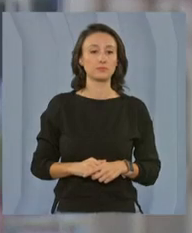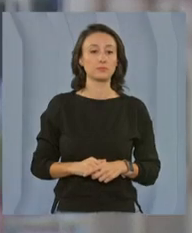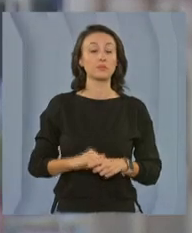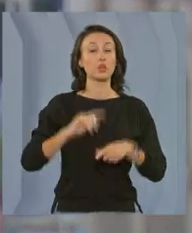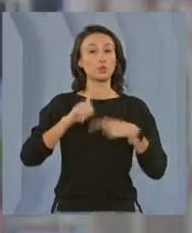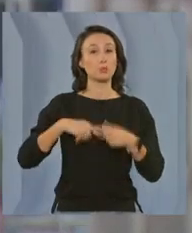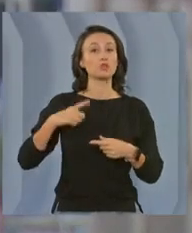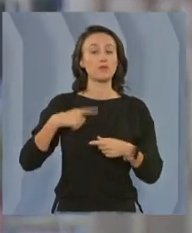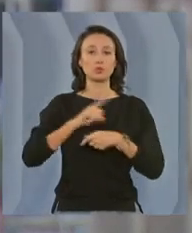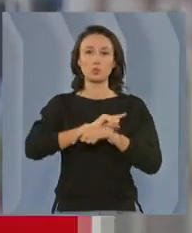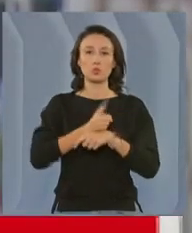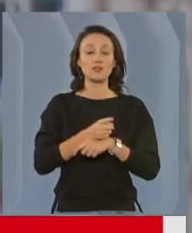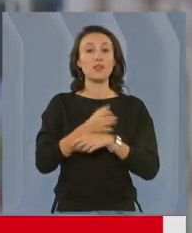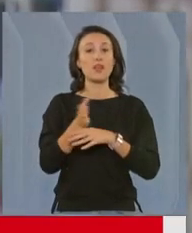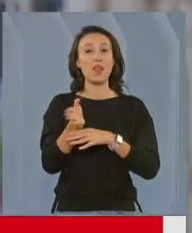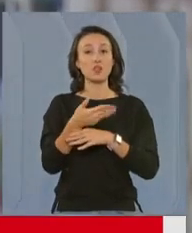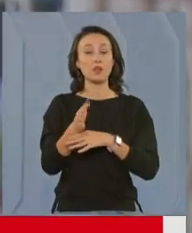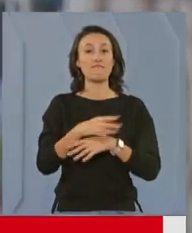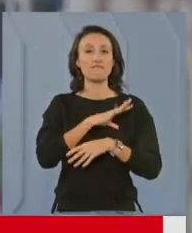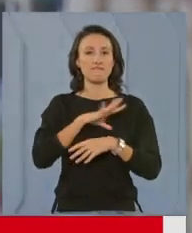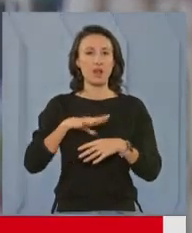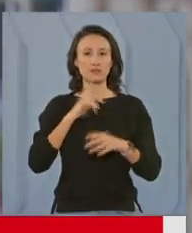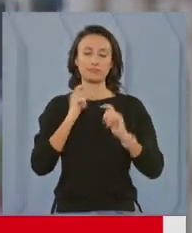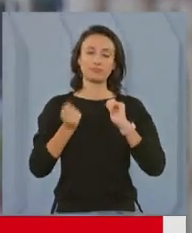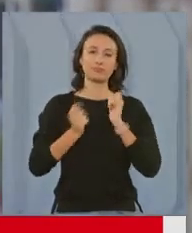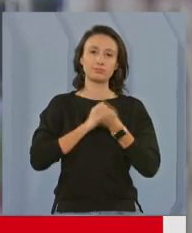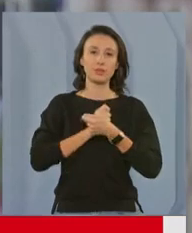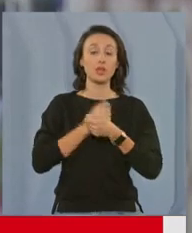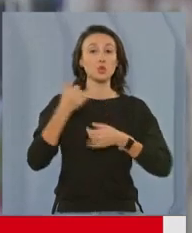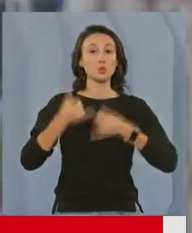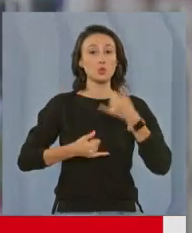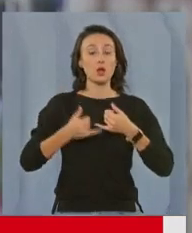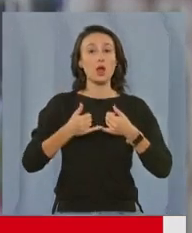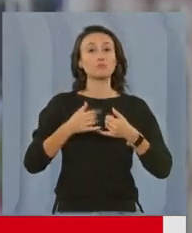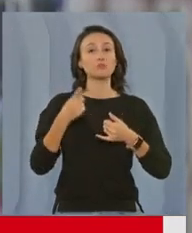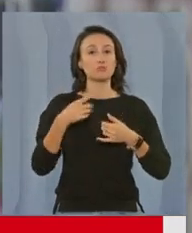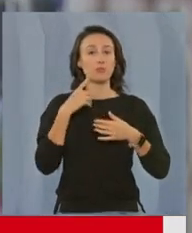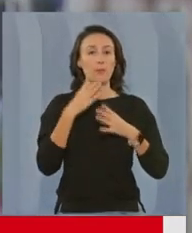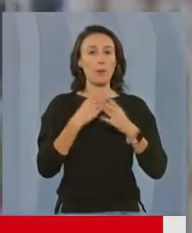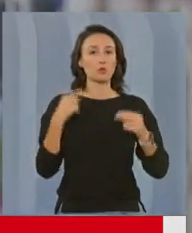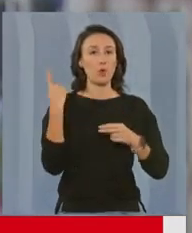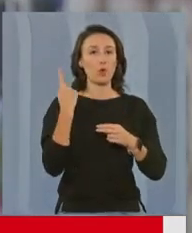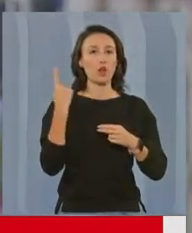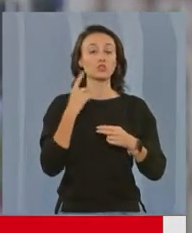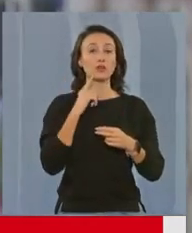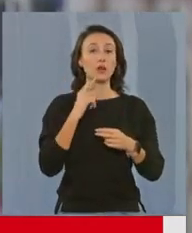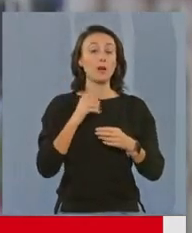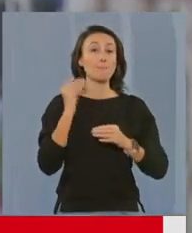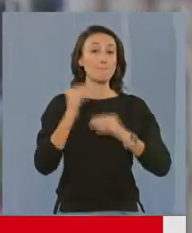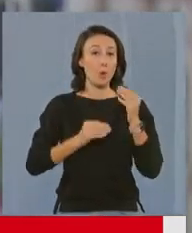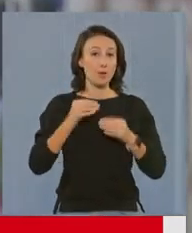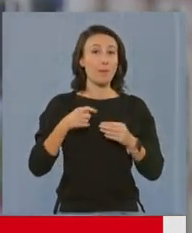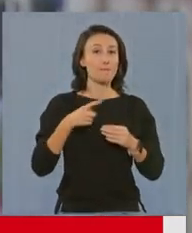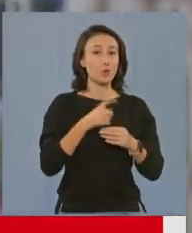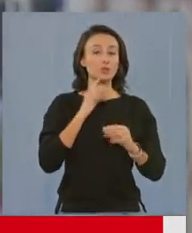După ce a devenit o urgență națională în Franța și a dat peste cap industria ospitalității în mai multe orașe europene, problema ploșnițelor a ajuns și la